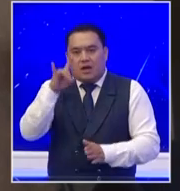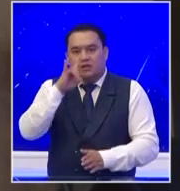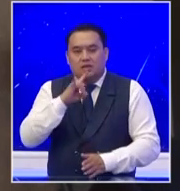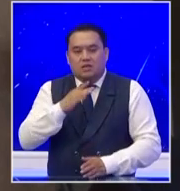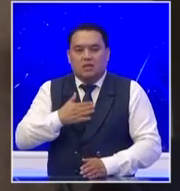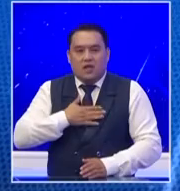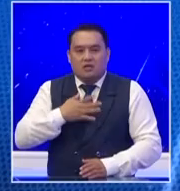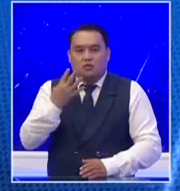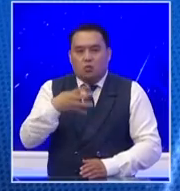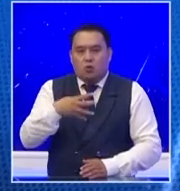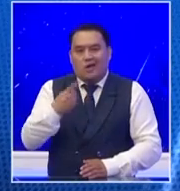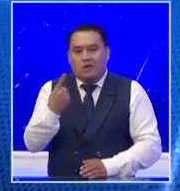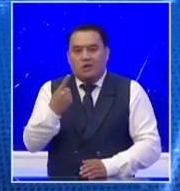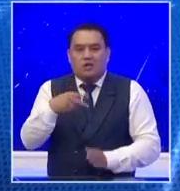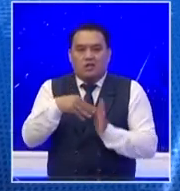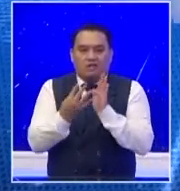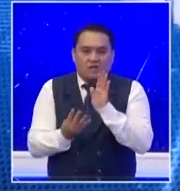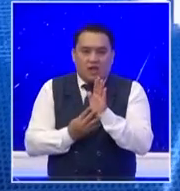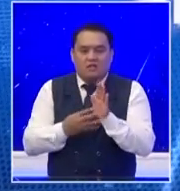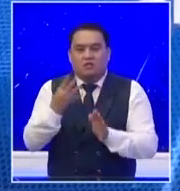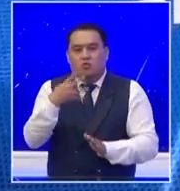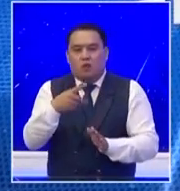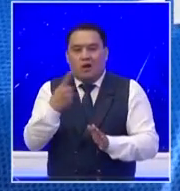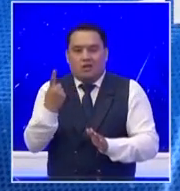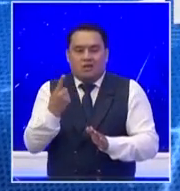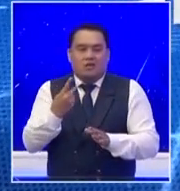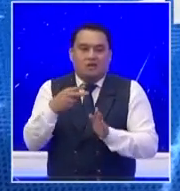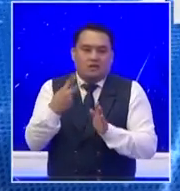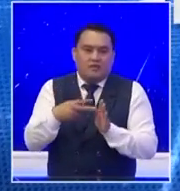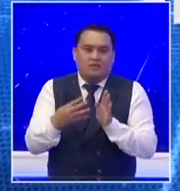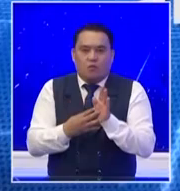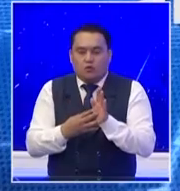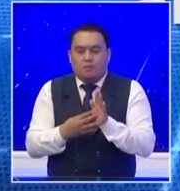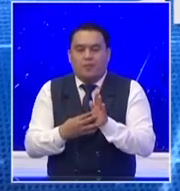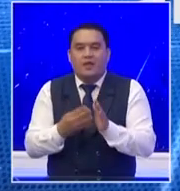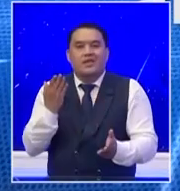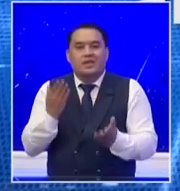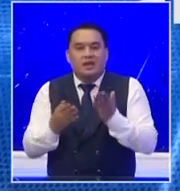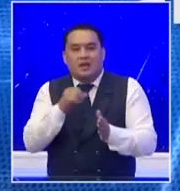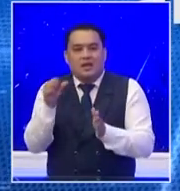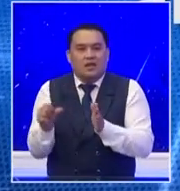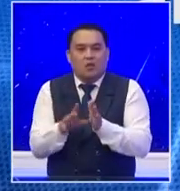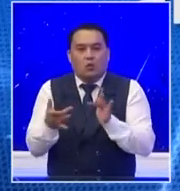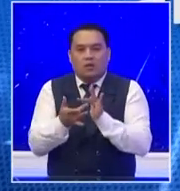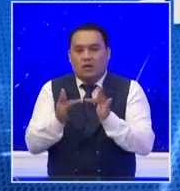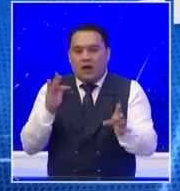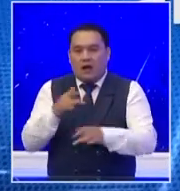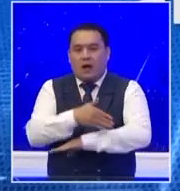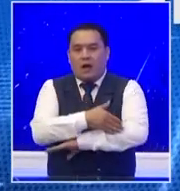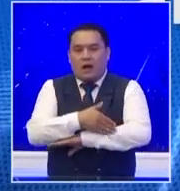наш 41-19-18 и 41-19-28, либо наш электронный адрес,